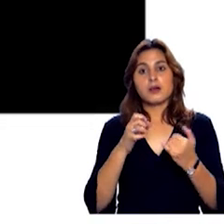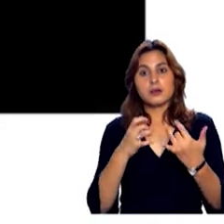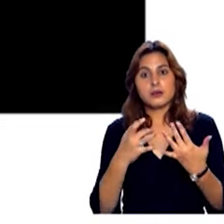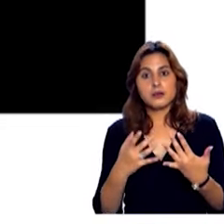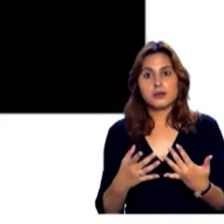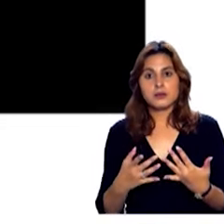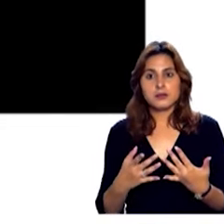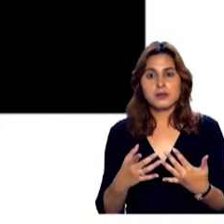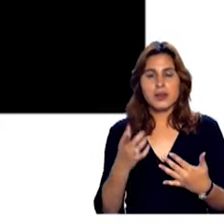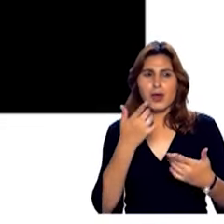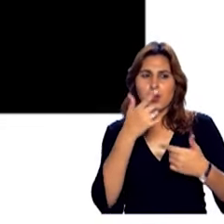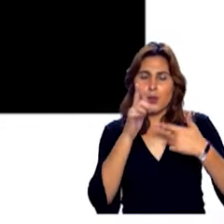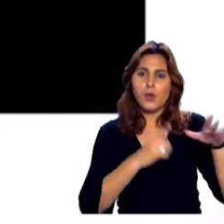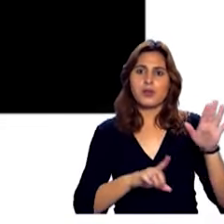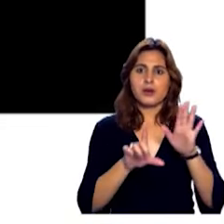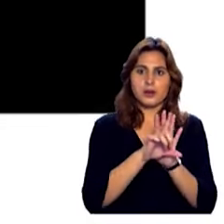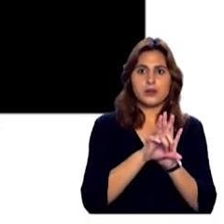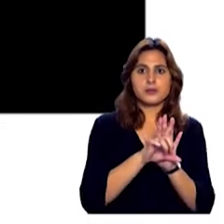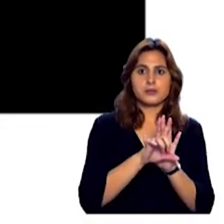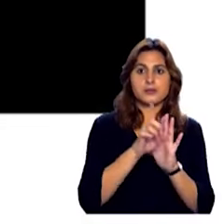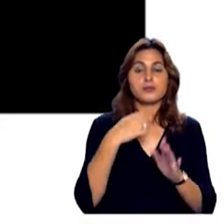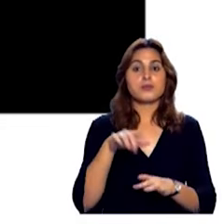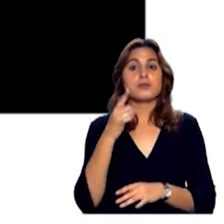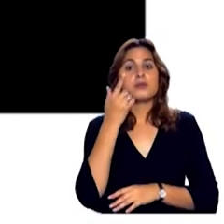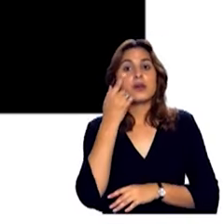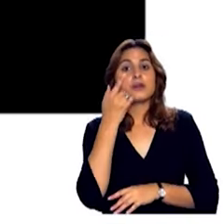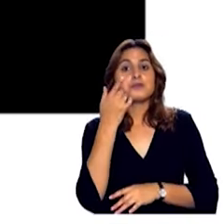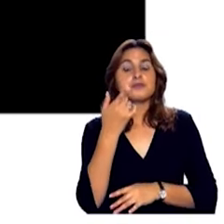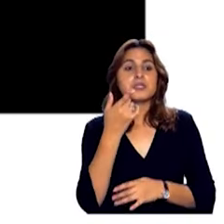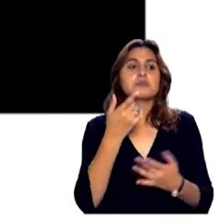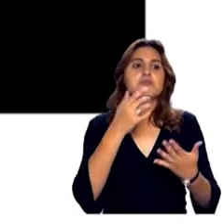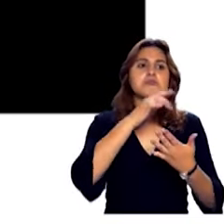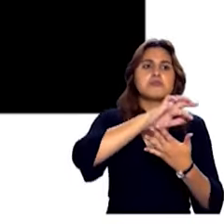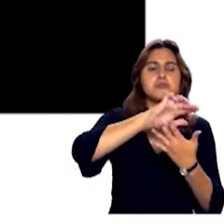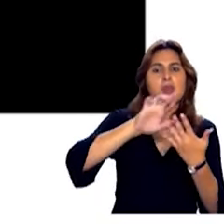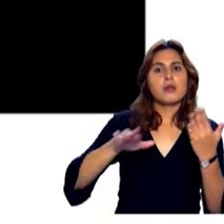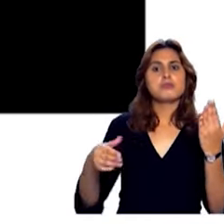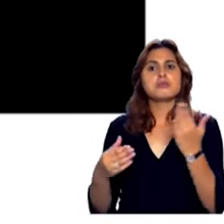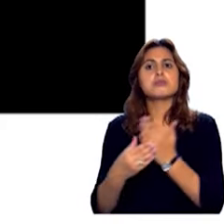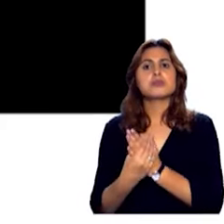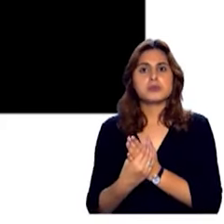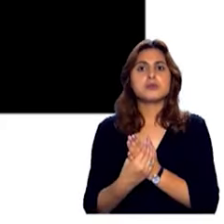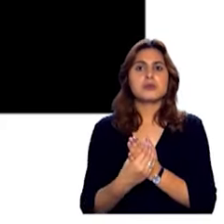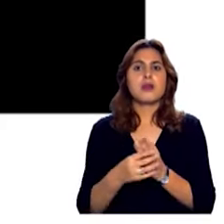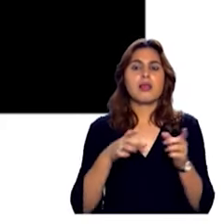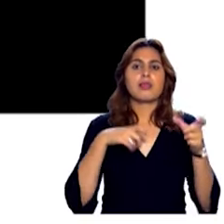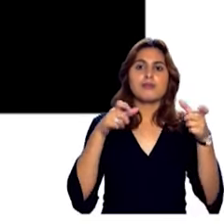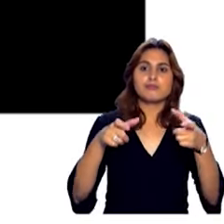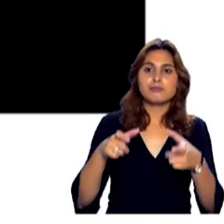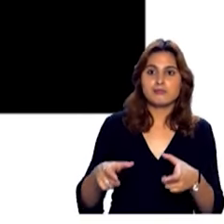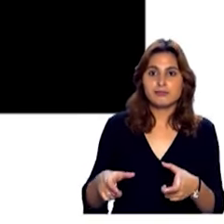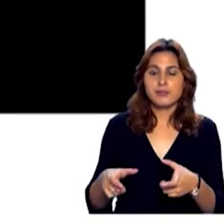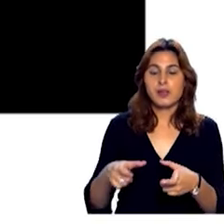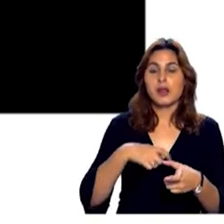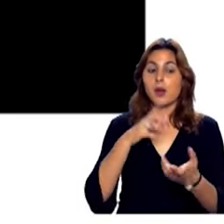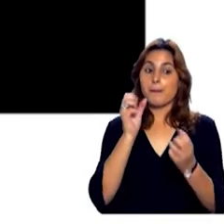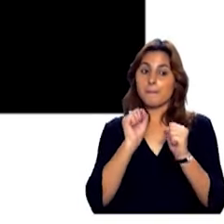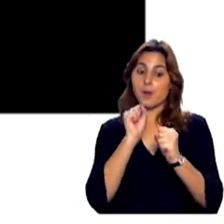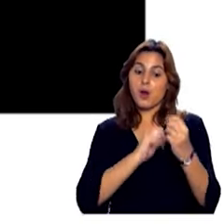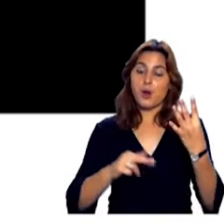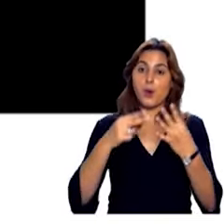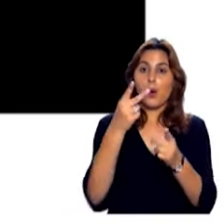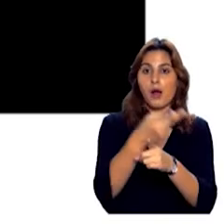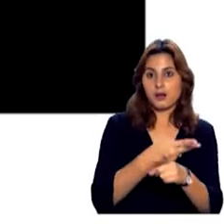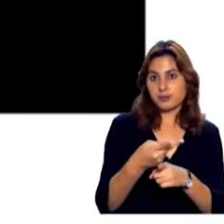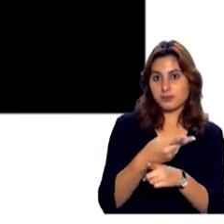vediamo quindi Quali sono I Casi in cui si pu ricorrere in cassazione come